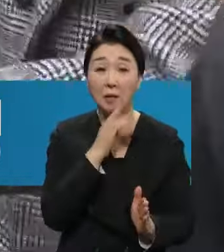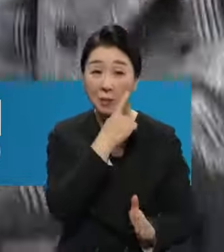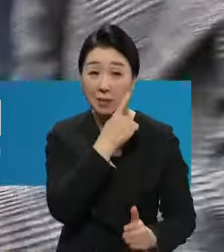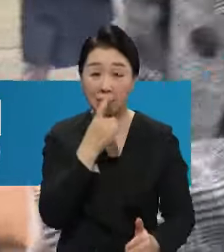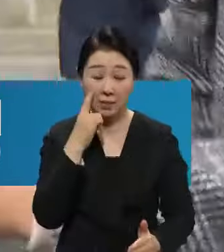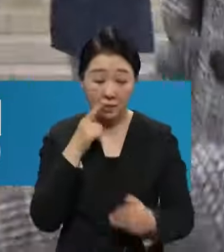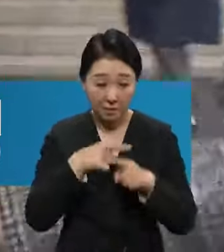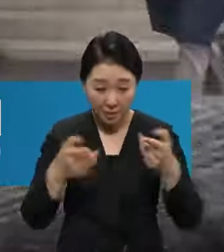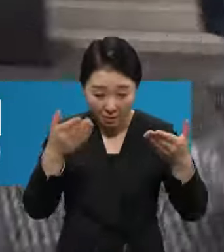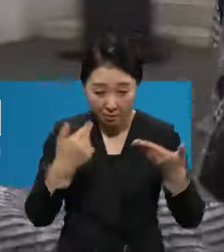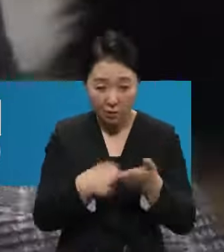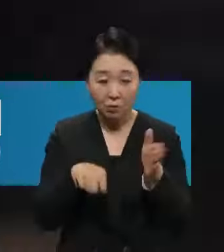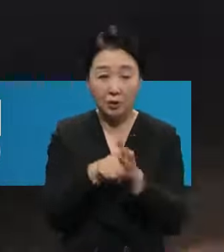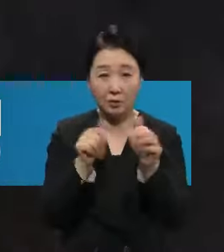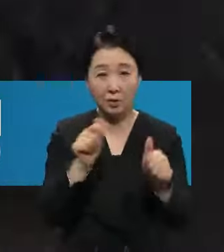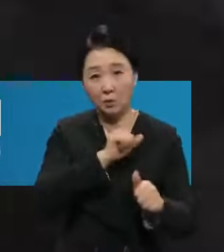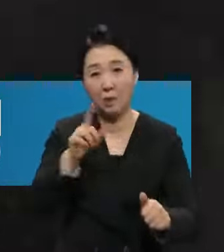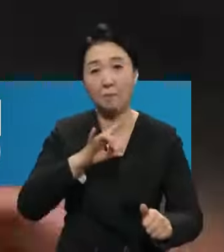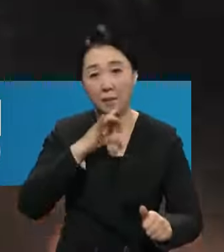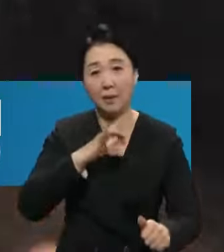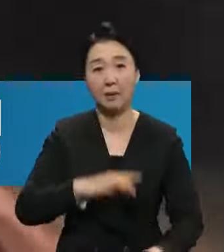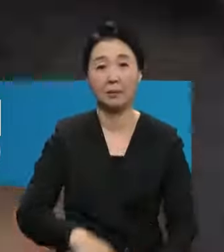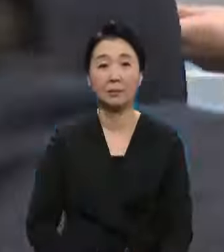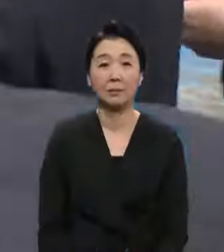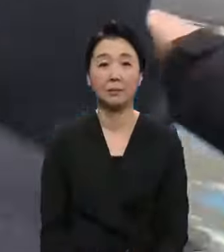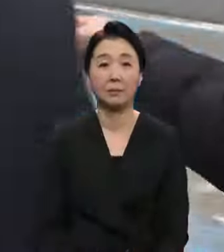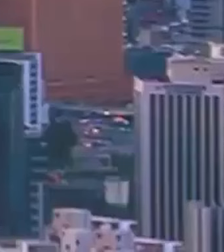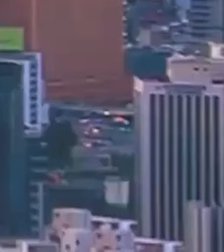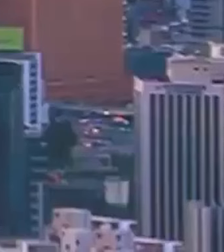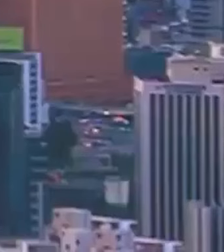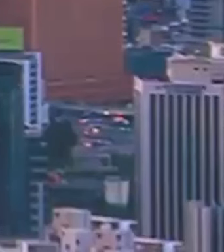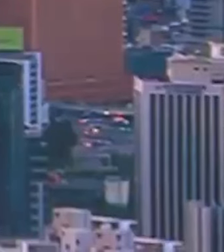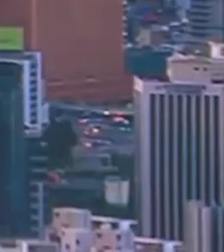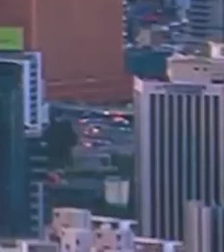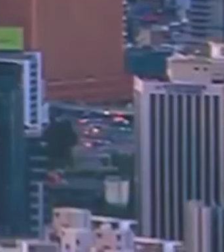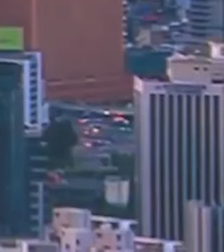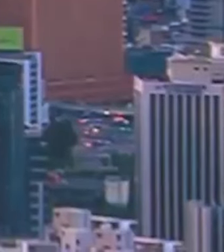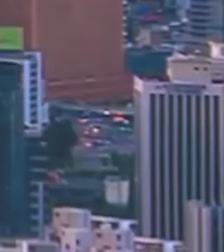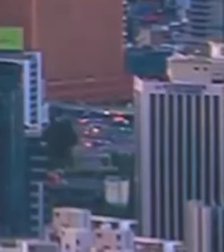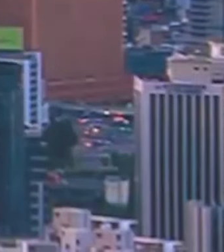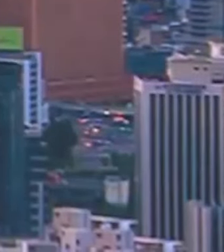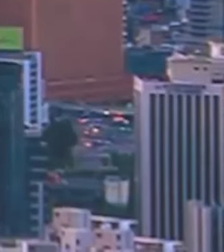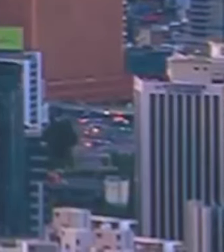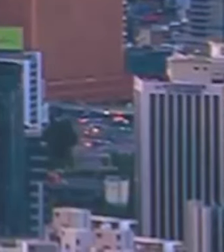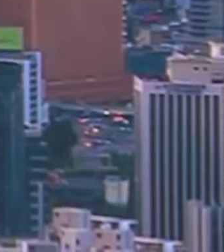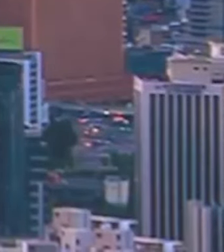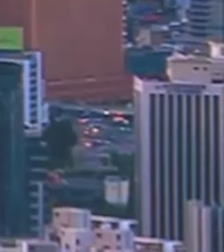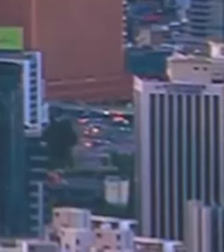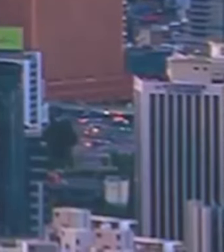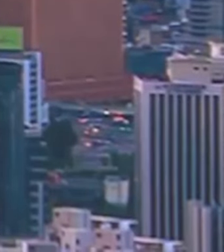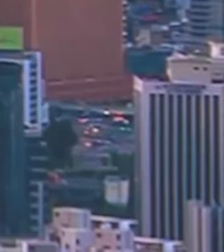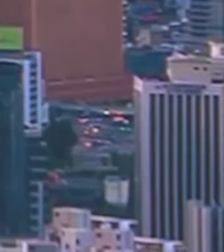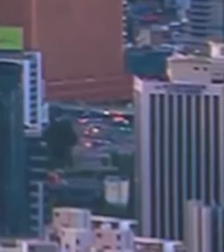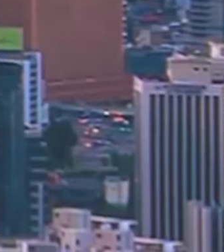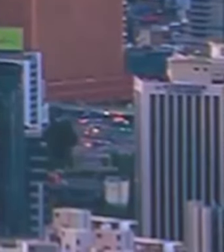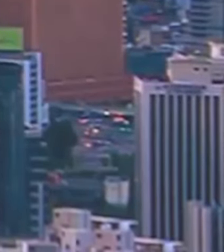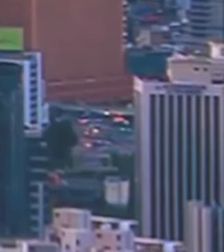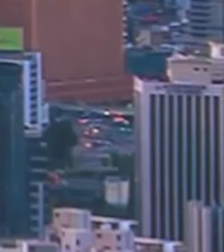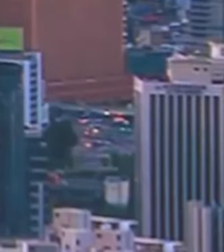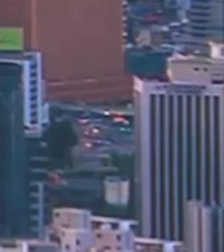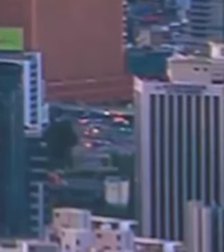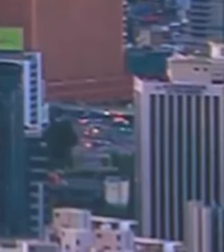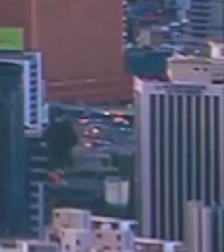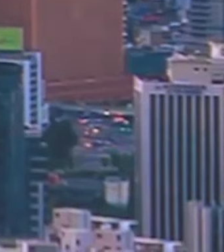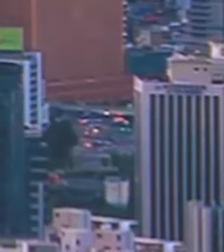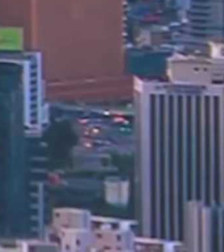받으려 기소한 거라고 변했습니다 아침 커 정우입니다 지금이 기사 가장 먼저